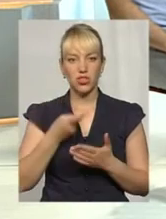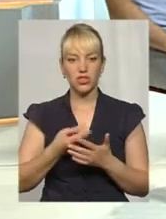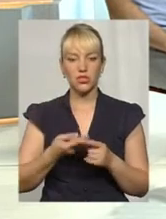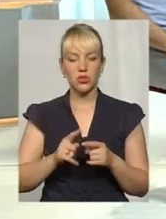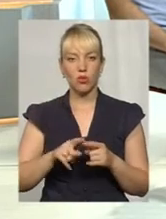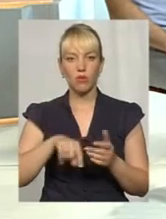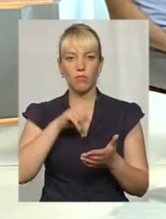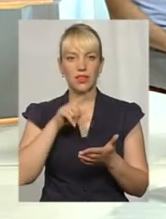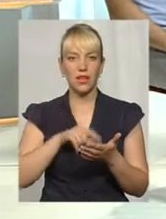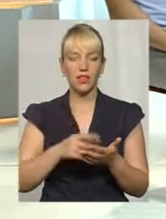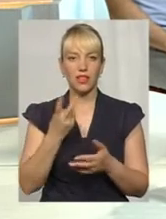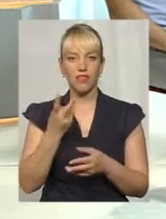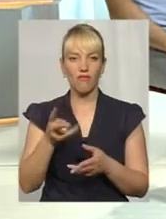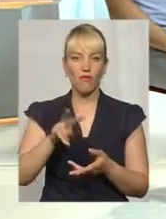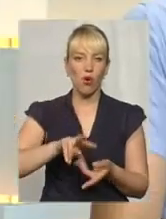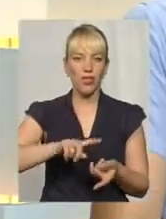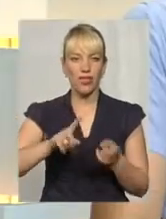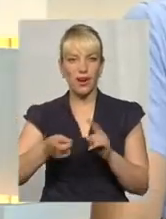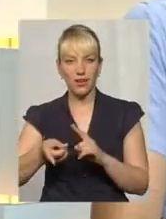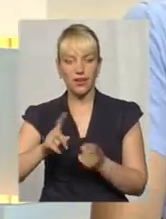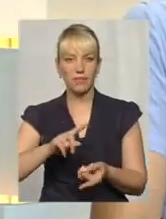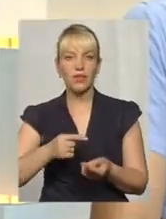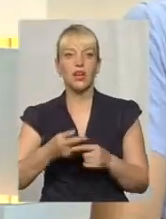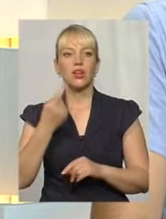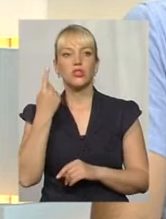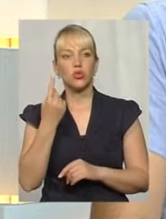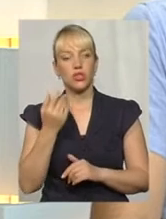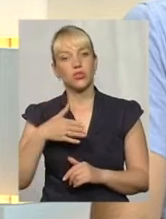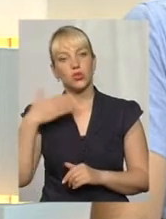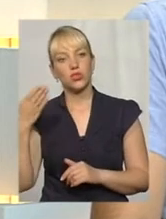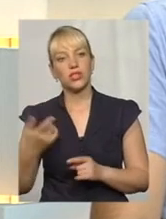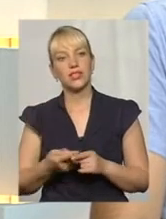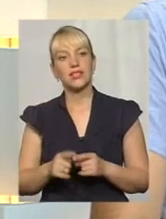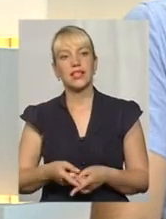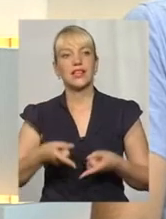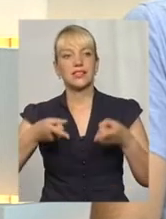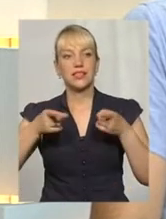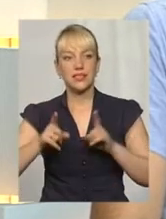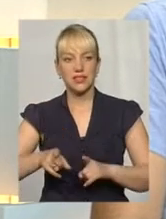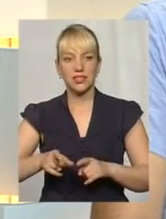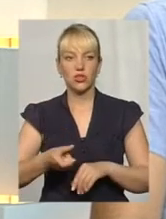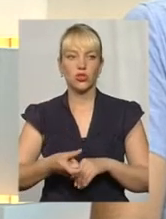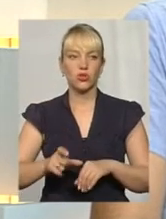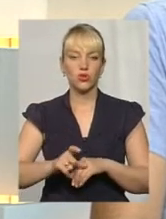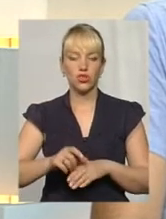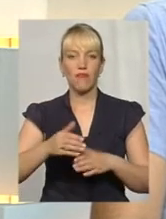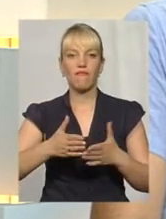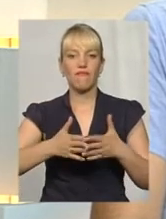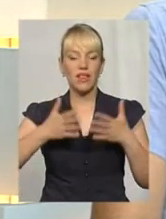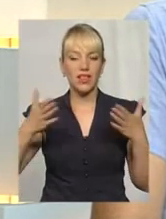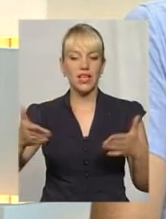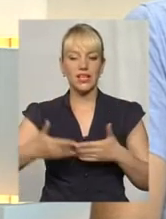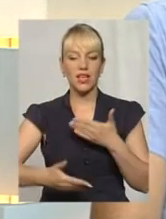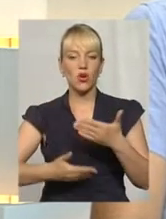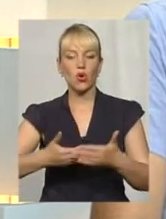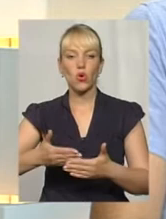питання двояке. З однієї сторони, це дійсно дуже великий крок вперед,